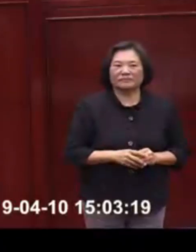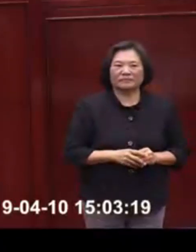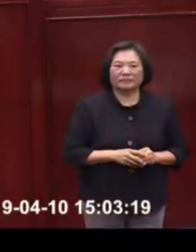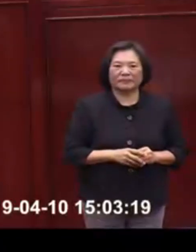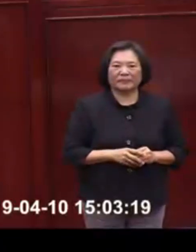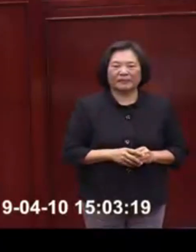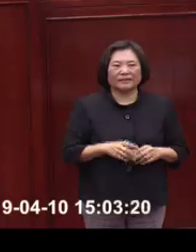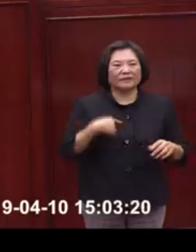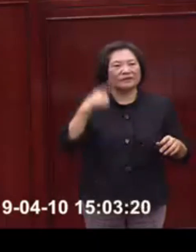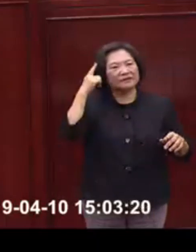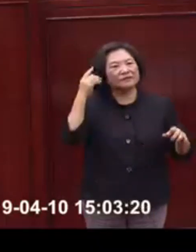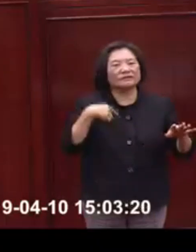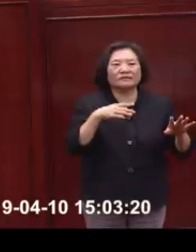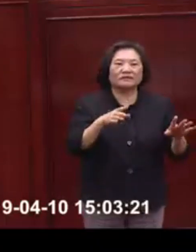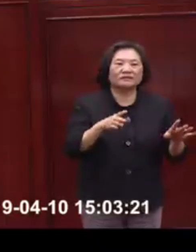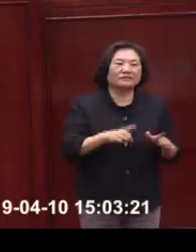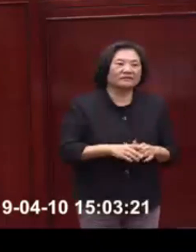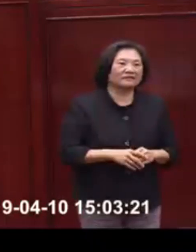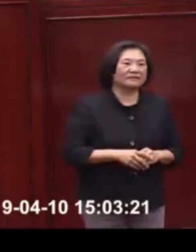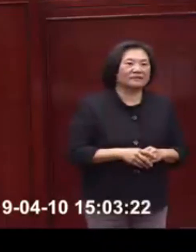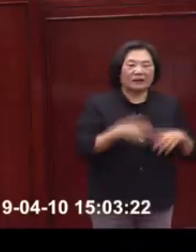给他们。我觉得还是公司好 ，OK，